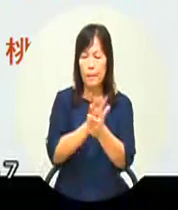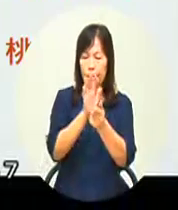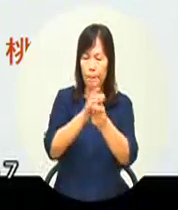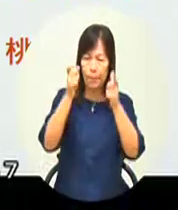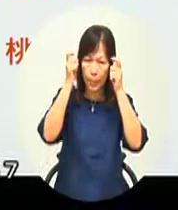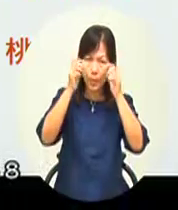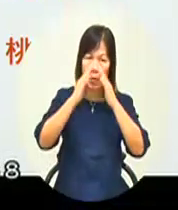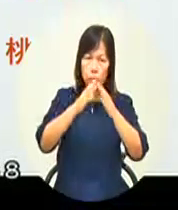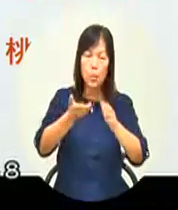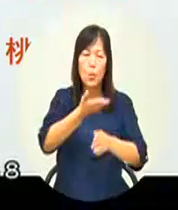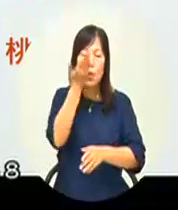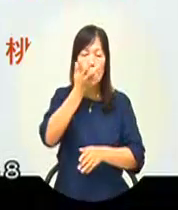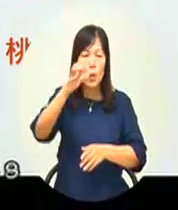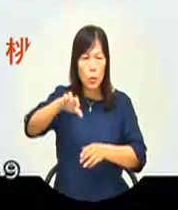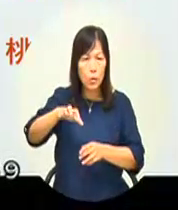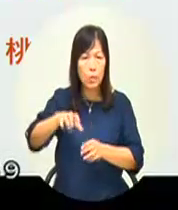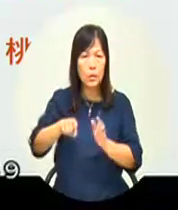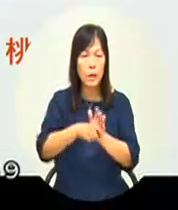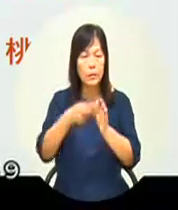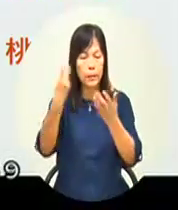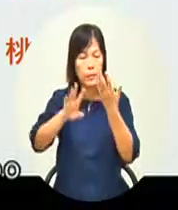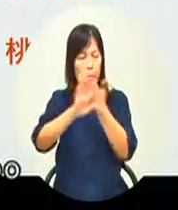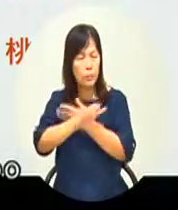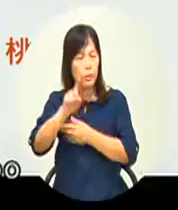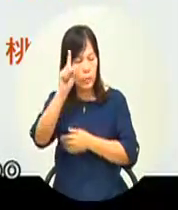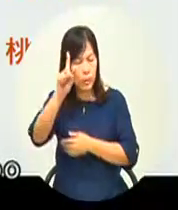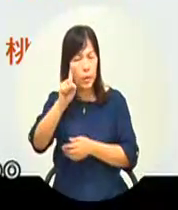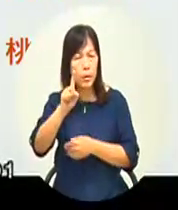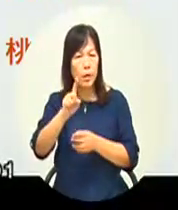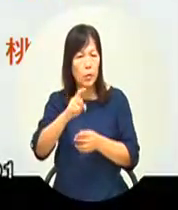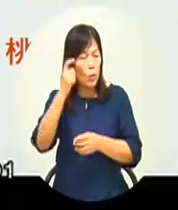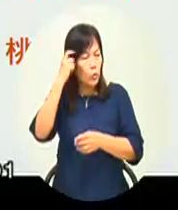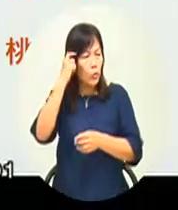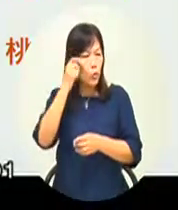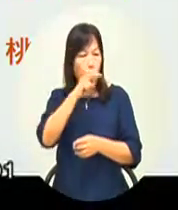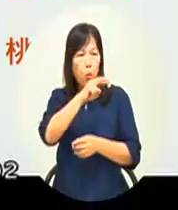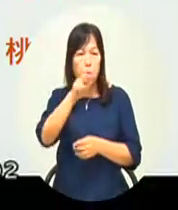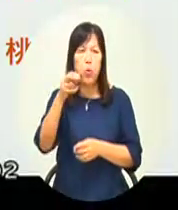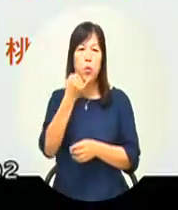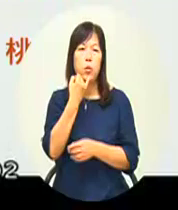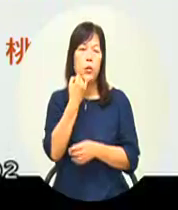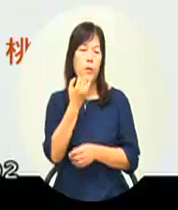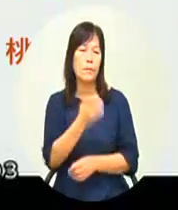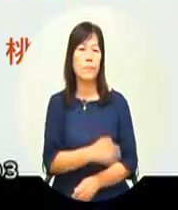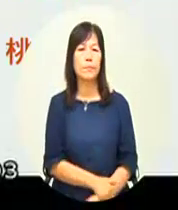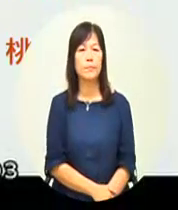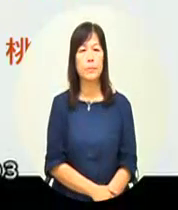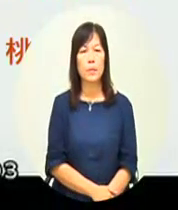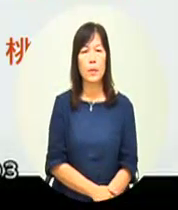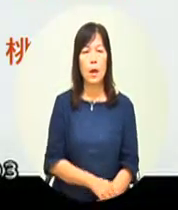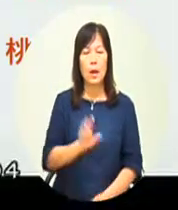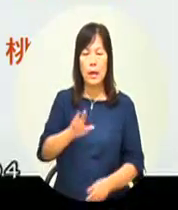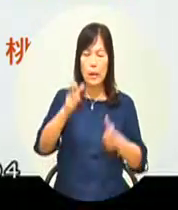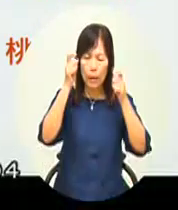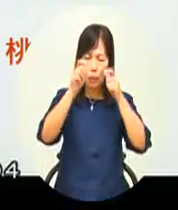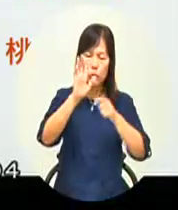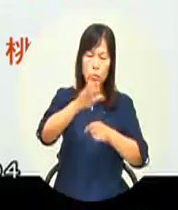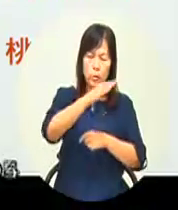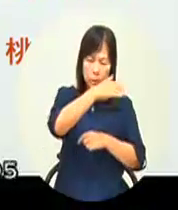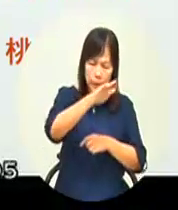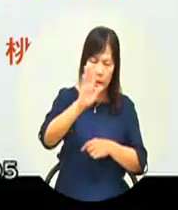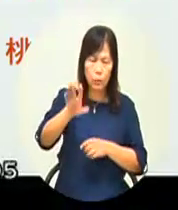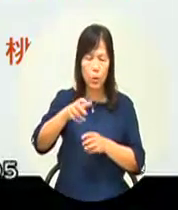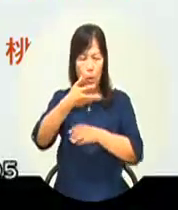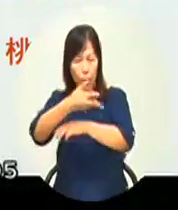观光的景点哦带来另外一个更有可看性的地方哈。因为高雄有山有海嘛，都要喝底家